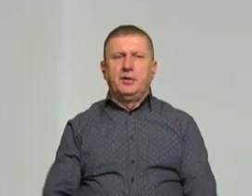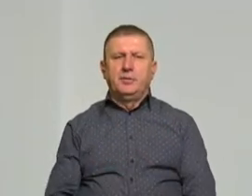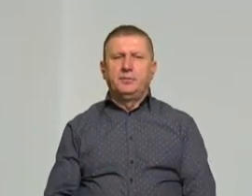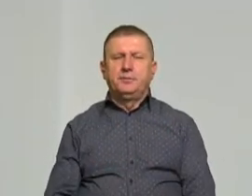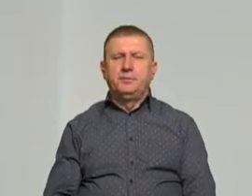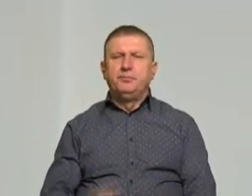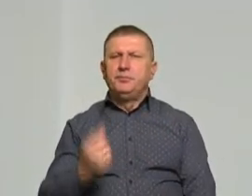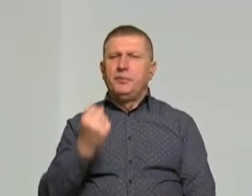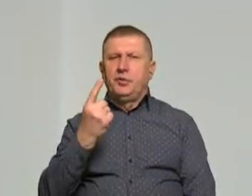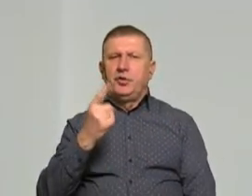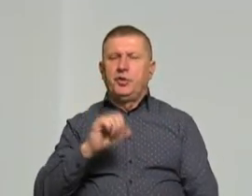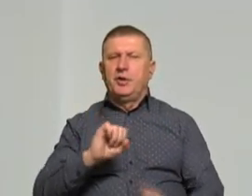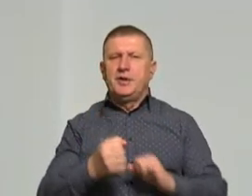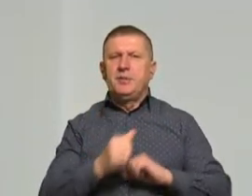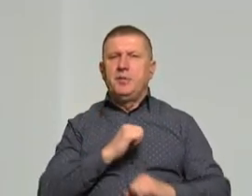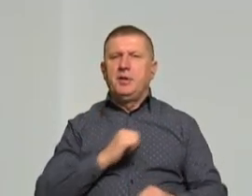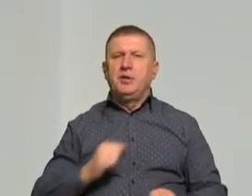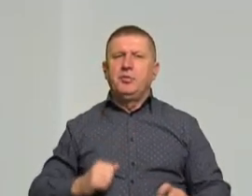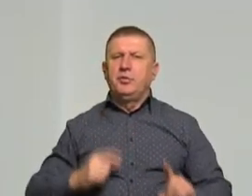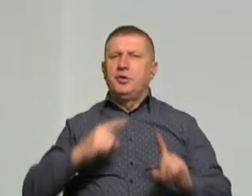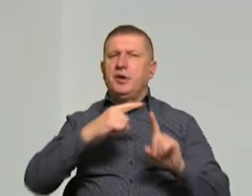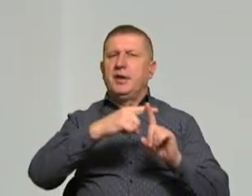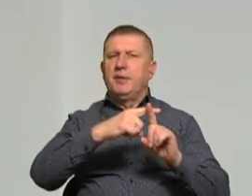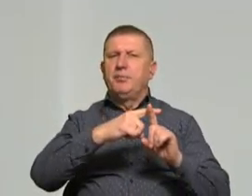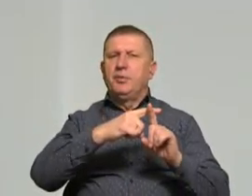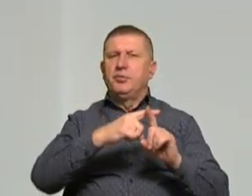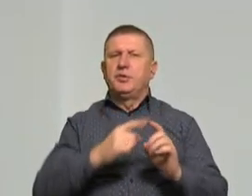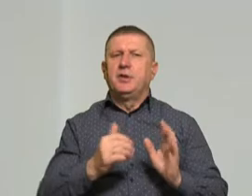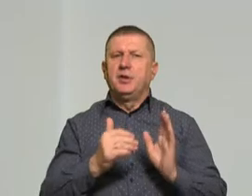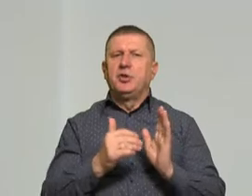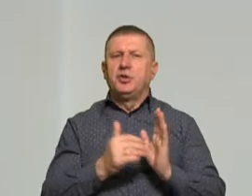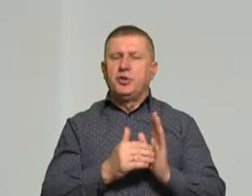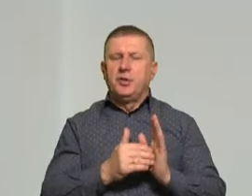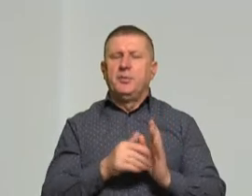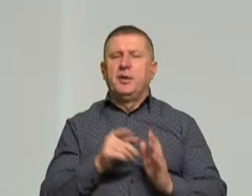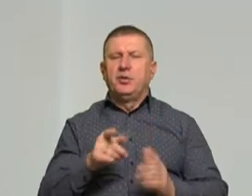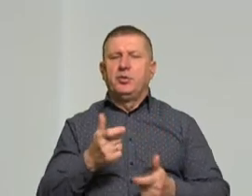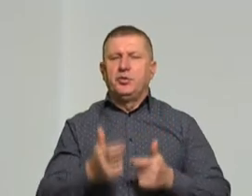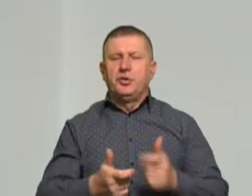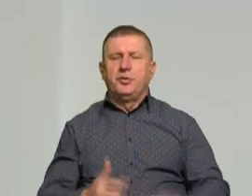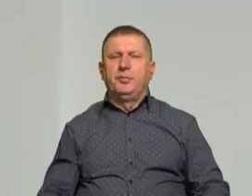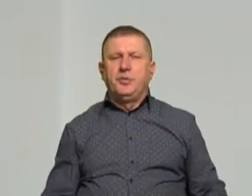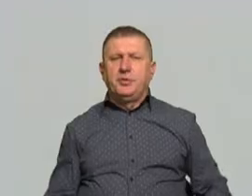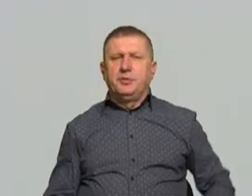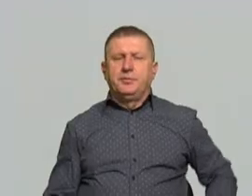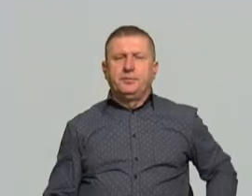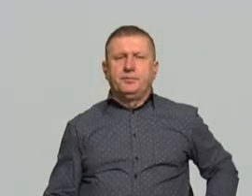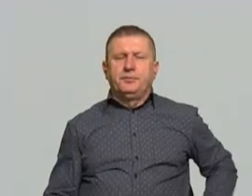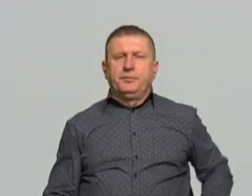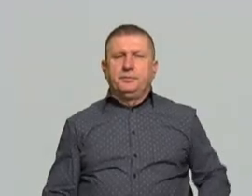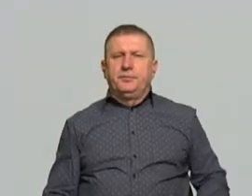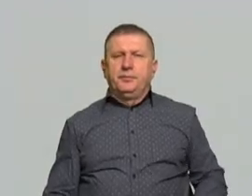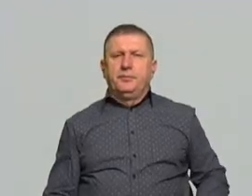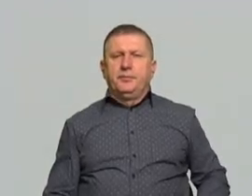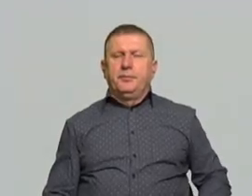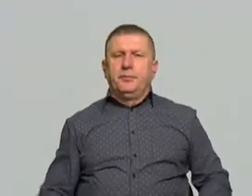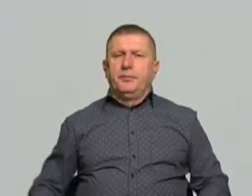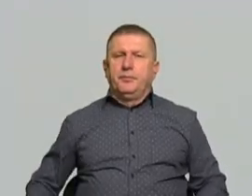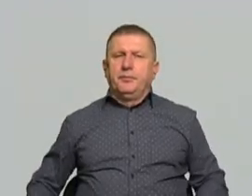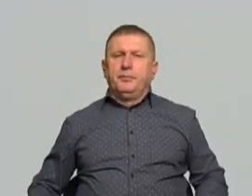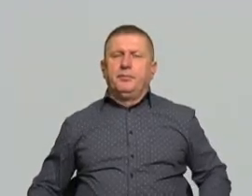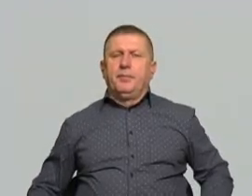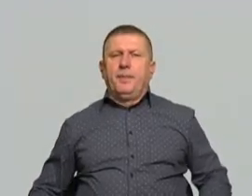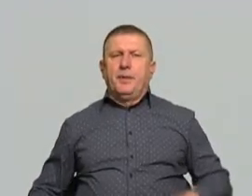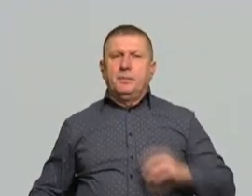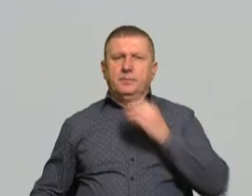się zmieniło na plus. Myślę, że tutaj tak kompaktowo należałoby i kompleksowo potraktować tę sprawę. Dziękuję bardzo. Dziękujemy bardzo. Blok